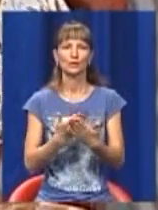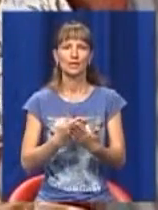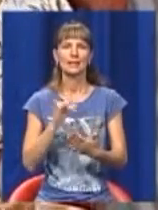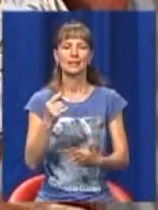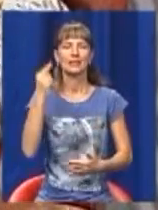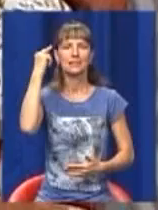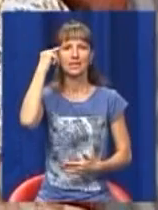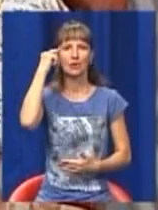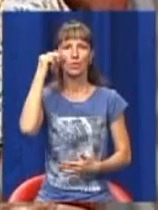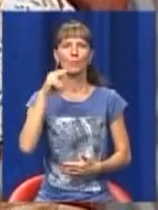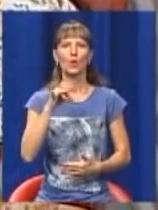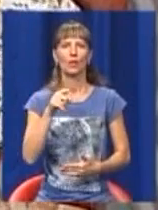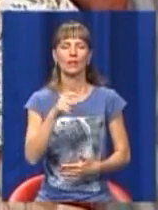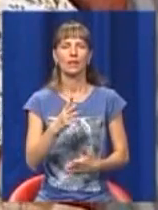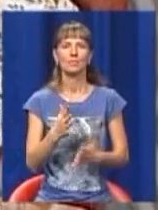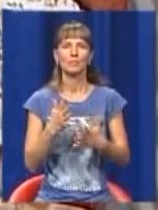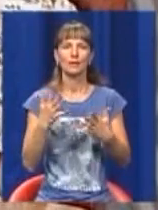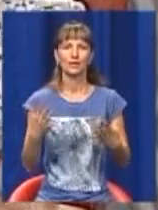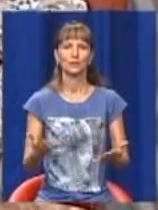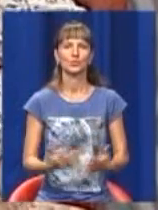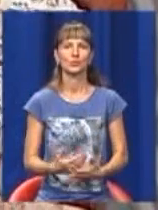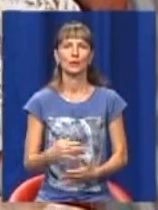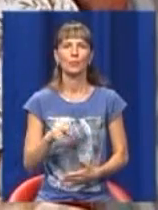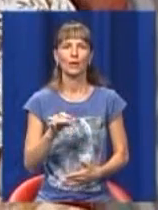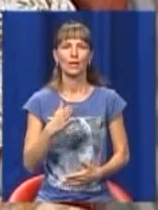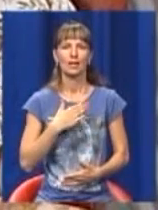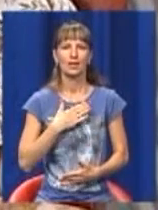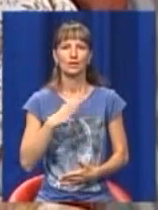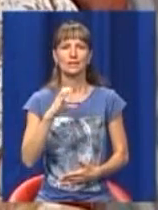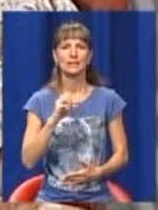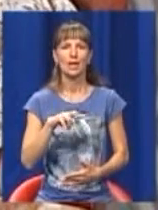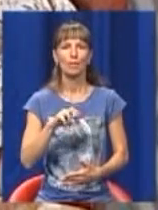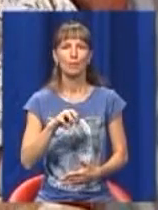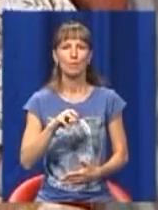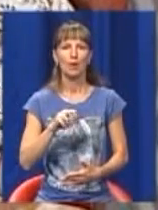і дізнаємося про неї набагато-багато більше, про нашу сомалійську кішку.